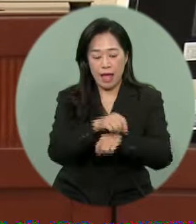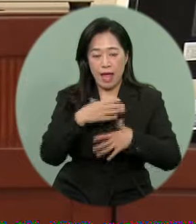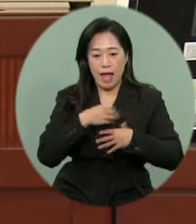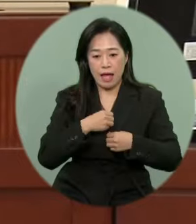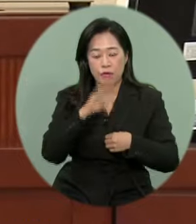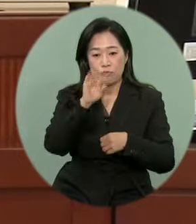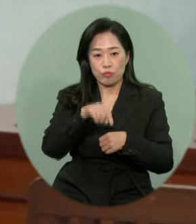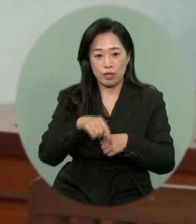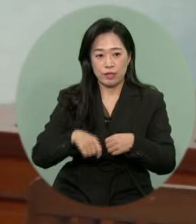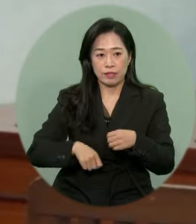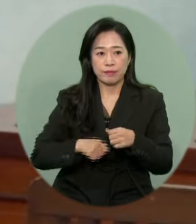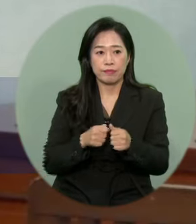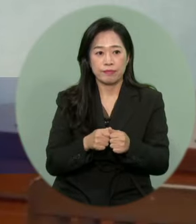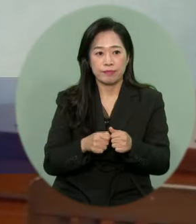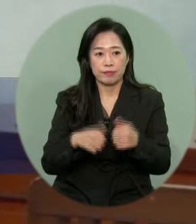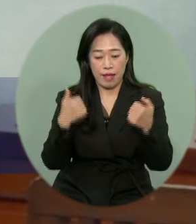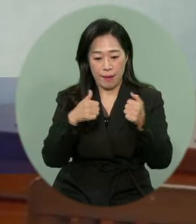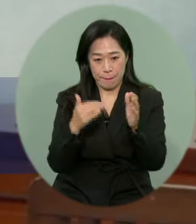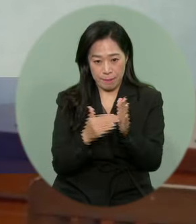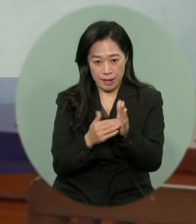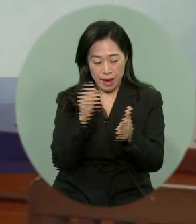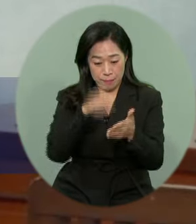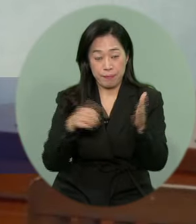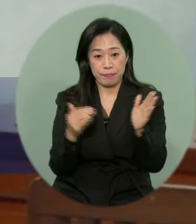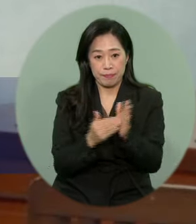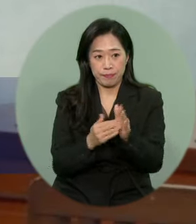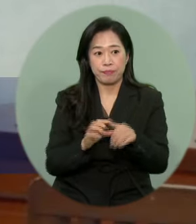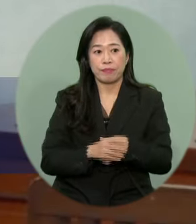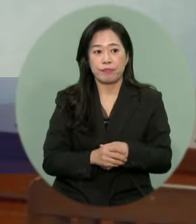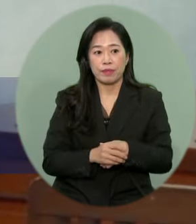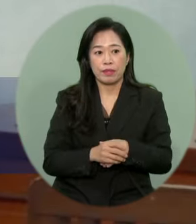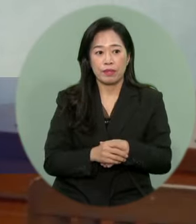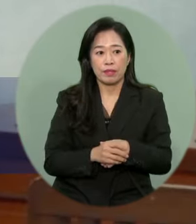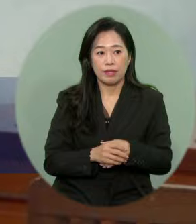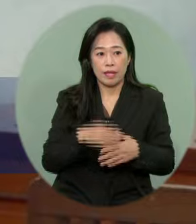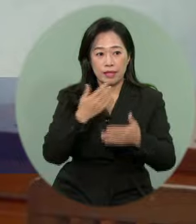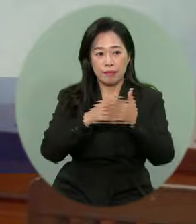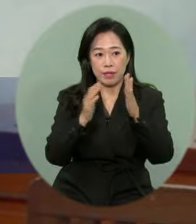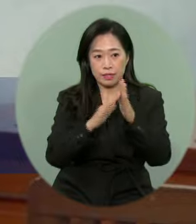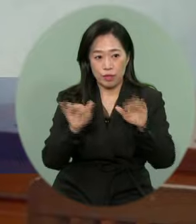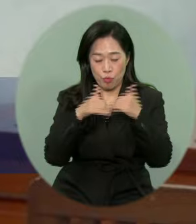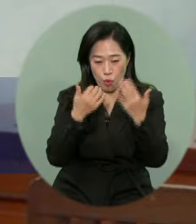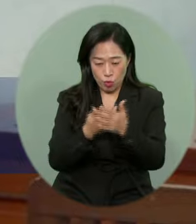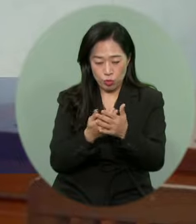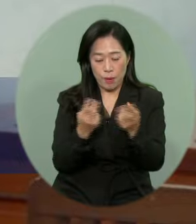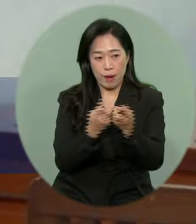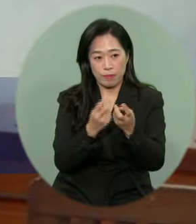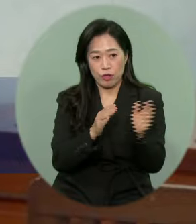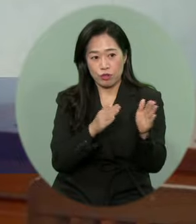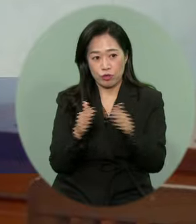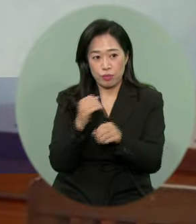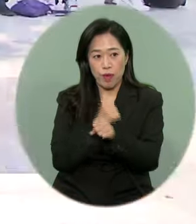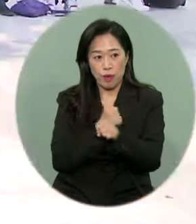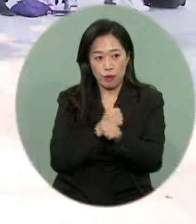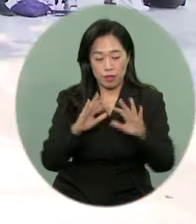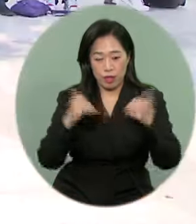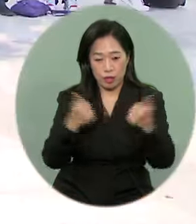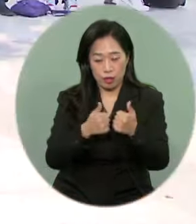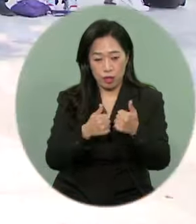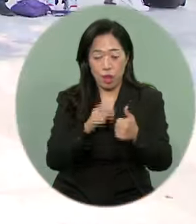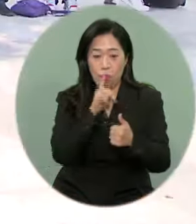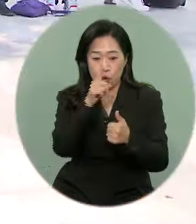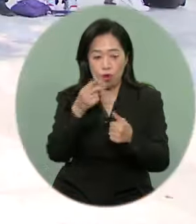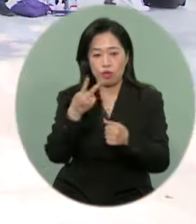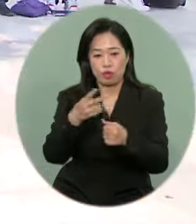의결했습니다 유족에 대한 전반적인 지원 방안을 연구하여 국회에 보고하는 등 주권의 부대 회견을 채택하였습니다